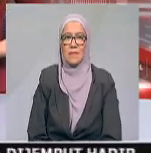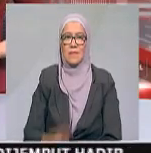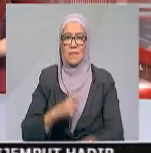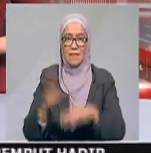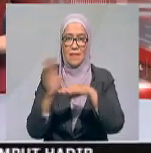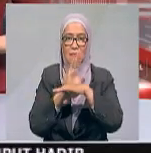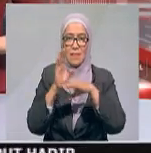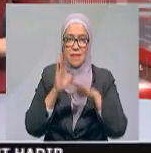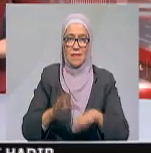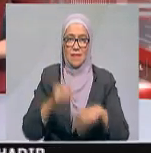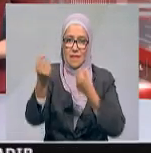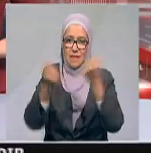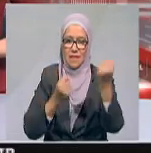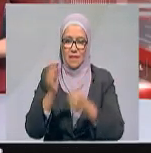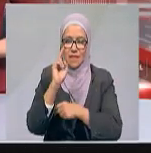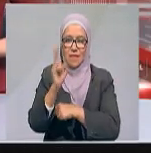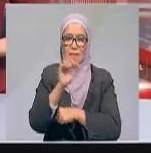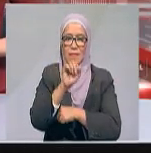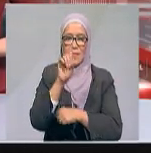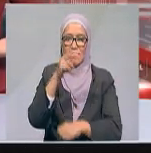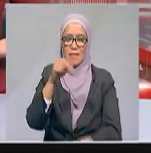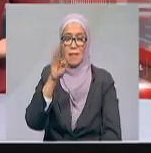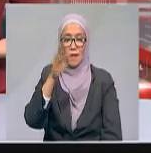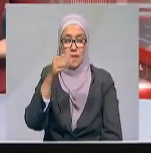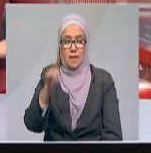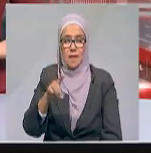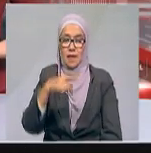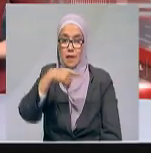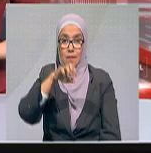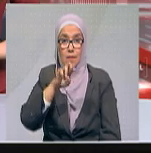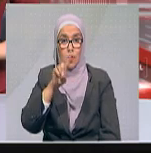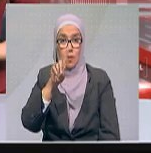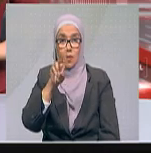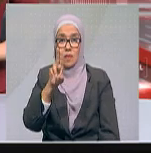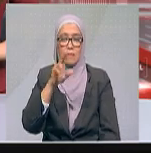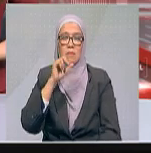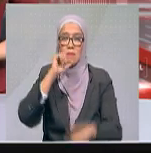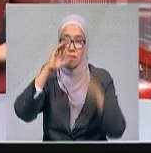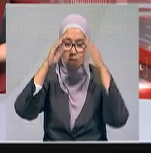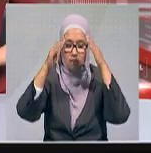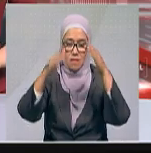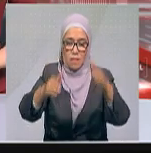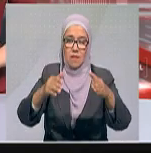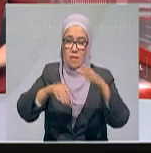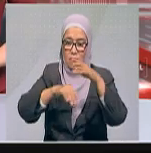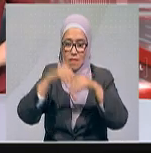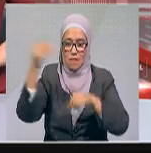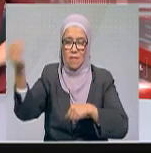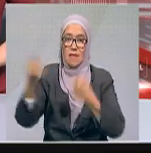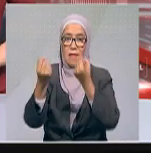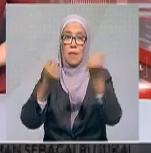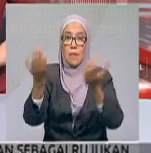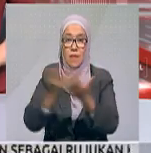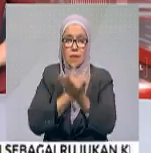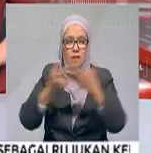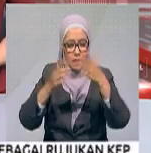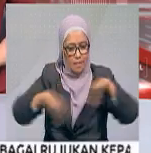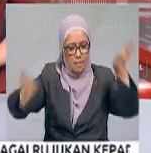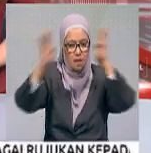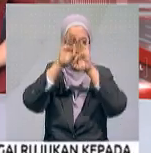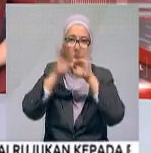Perusahaan automobil kedua Sdn Bhd, Produa, tidak hanya memfokuskan pengeluaran model kereta baharunya sahaja tetapi tetap mementingkan